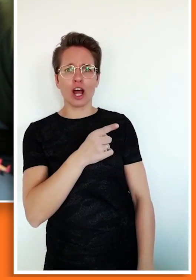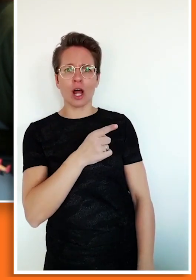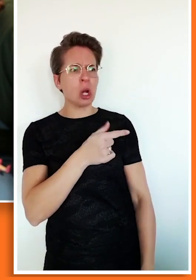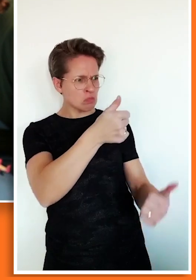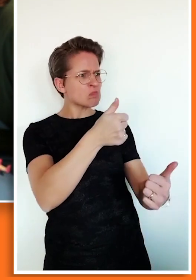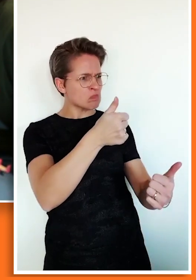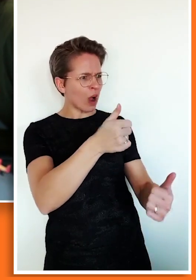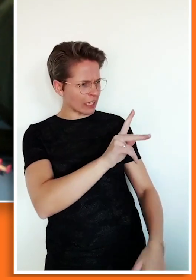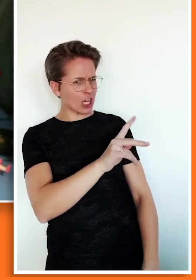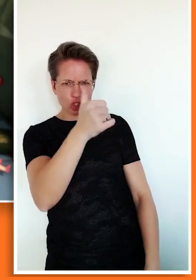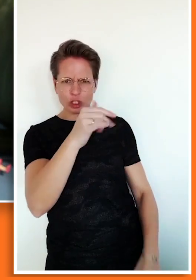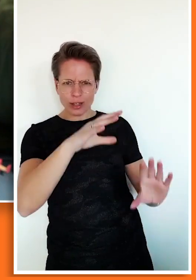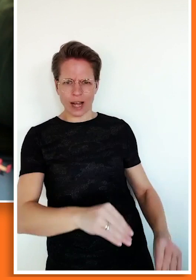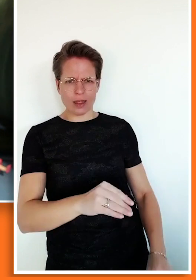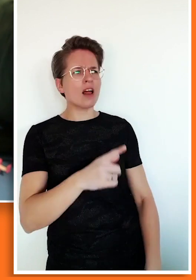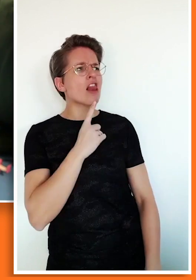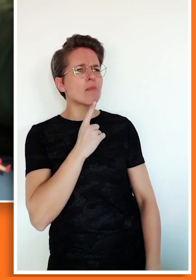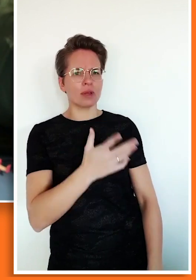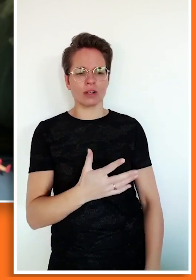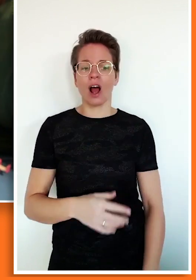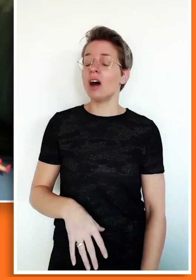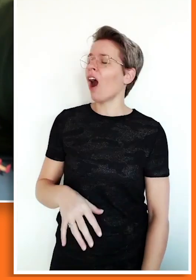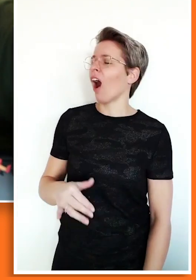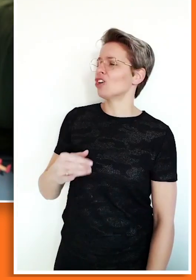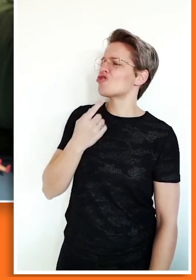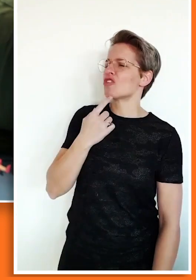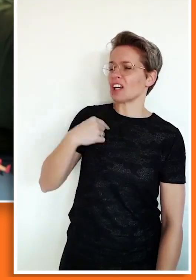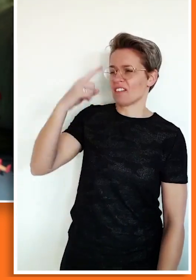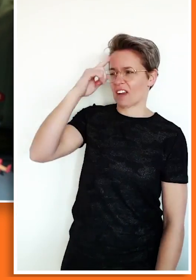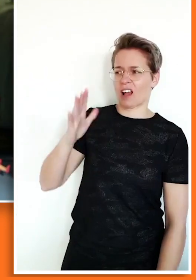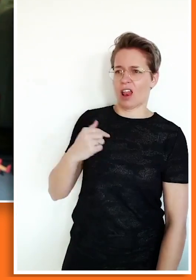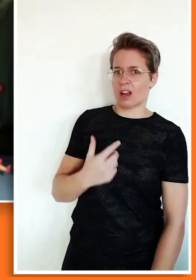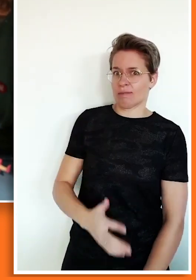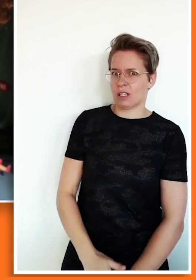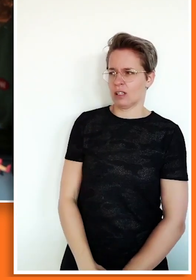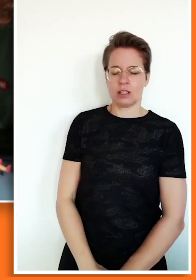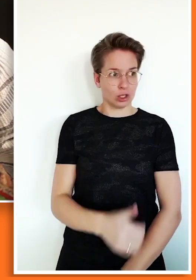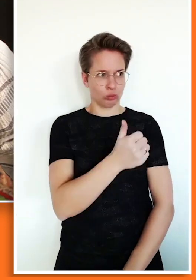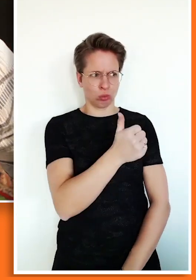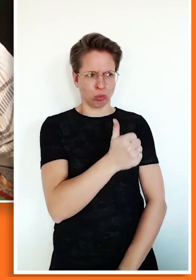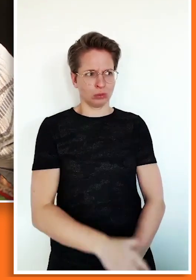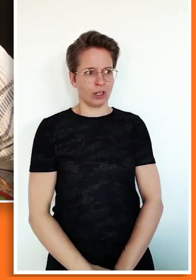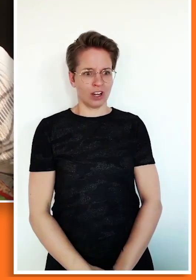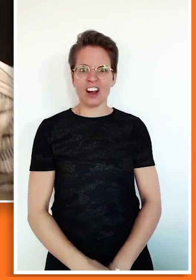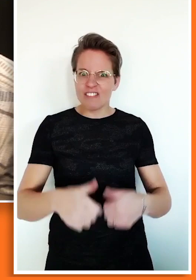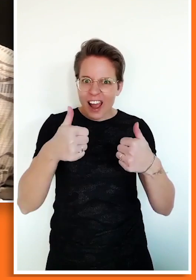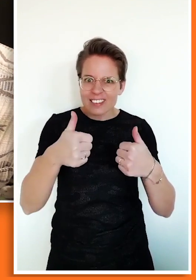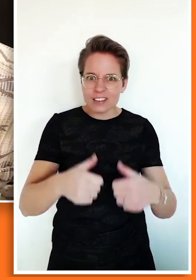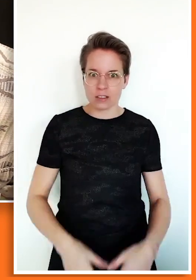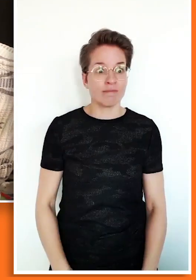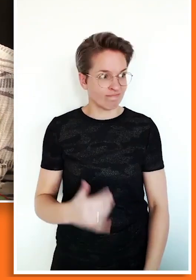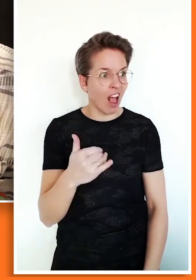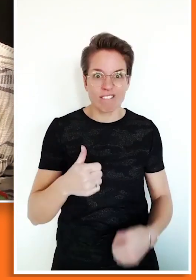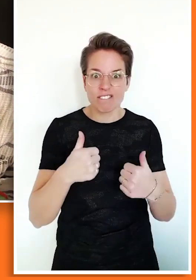goed. Kees, hartstikke goed. Lampje, het boek, lampje. Lampje, natuurlijk. Nee, wist ik. Goed gedaan, Kees. Dat was vet. Ja,